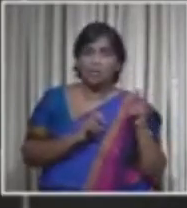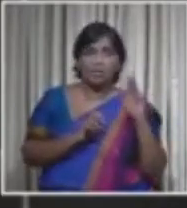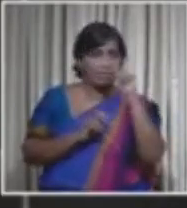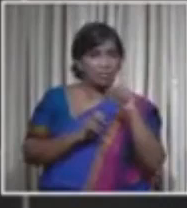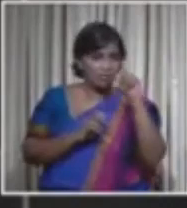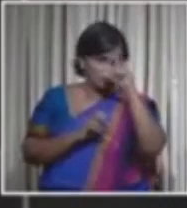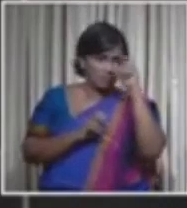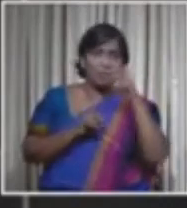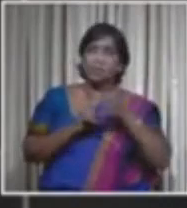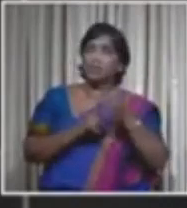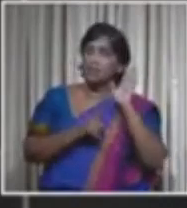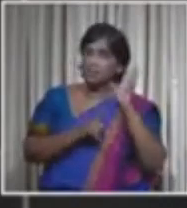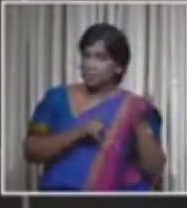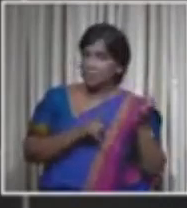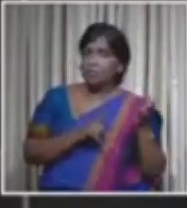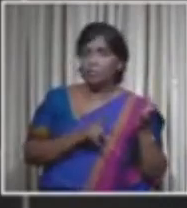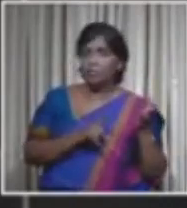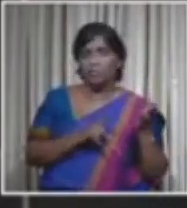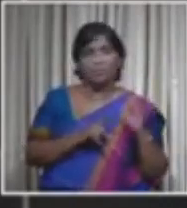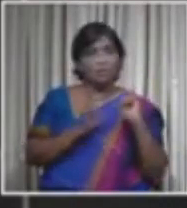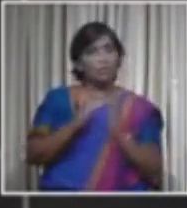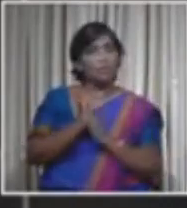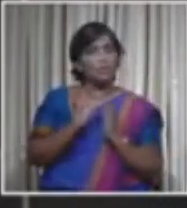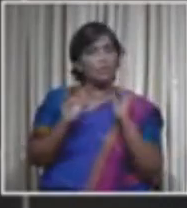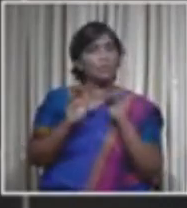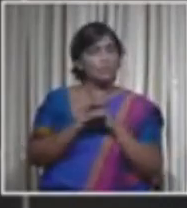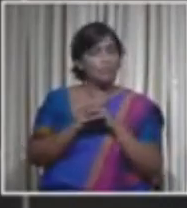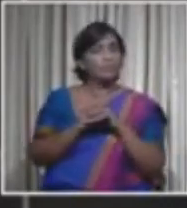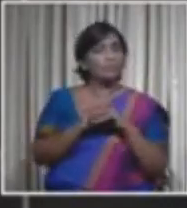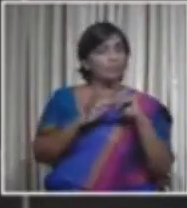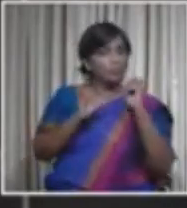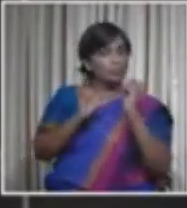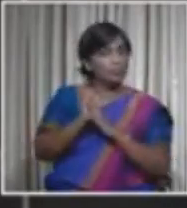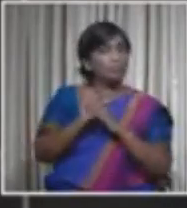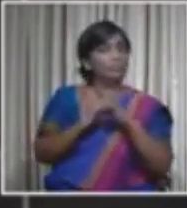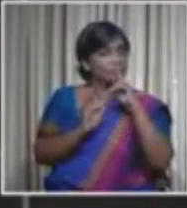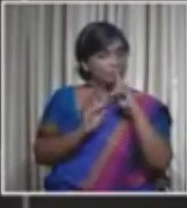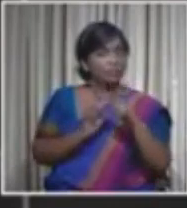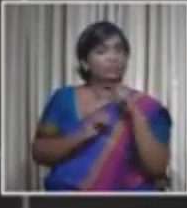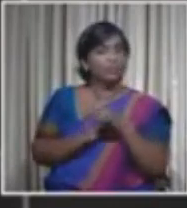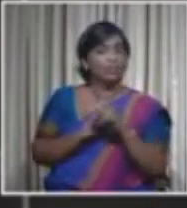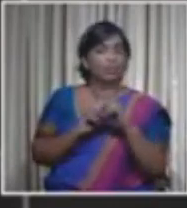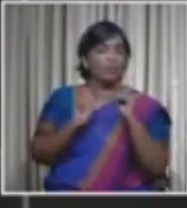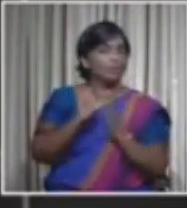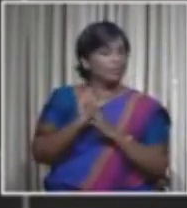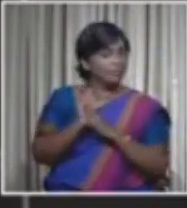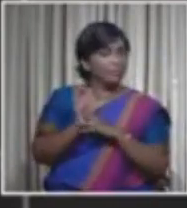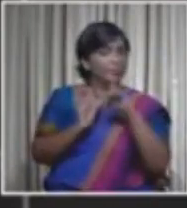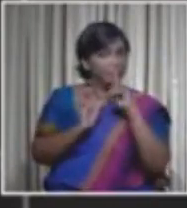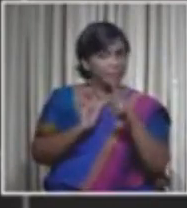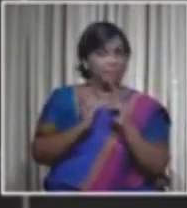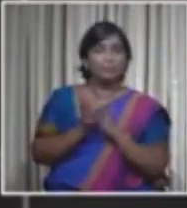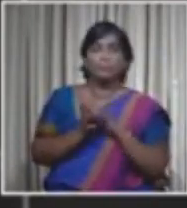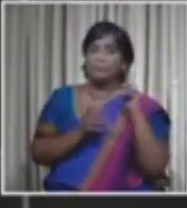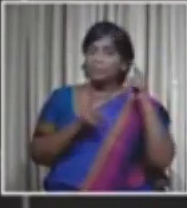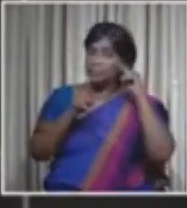அவர்கள் ஒரு ஆணைக்குழுவை நியமித்திருந்தார். அந்த ஆணைக்குழு சொல்லுகிறது இந்த தாக்குதலுக்கு 10 காரணங்களை, அதாவது இந்த பயங்கரவாதிகள் சொல்லியிருக்கிறார்கள்